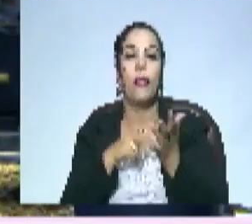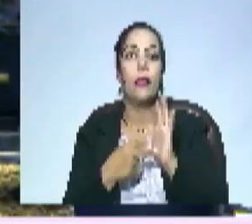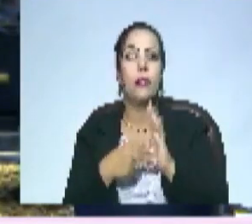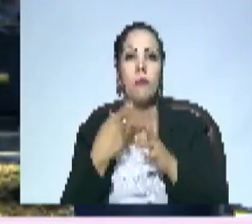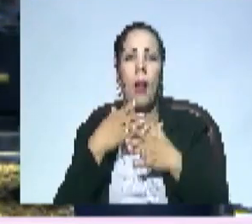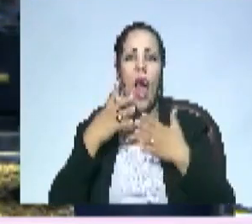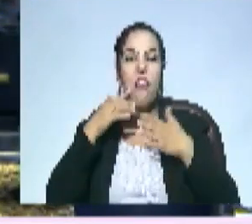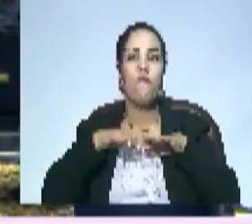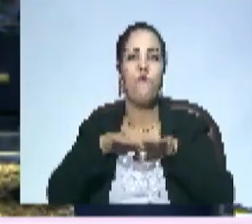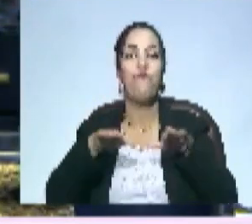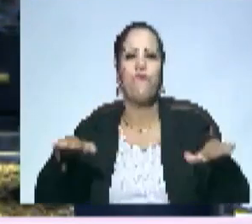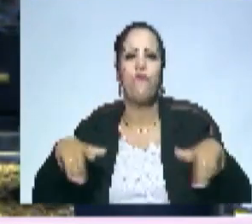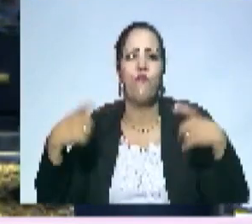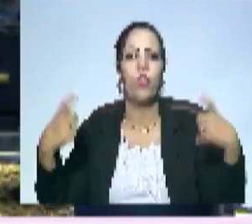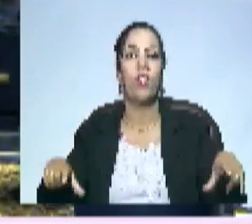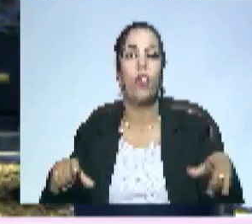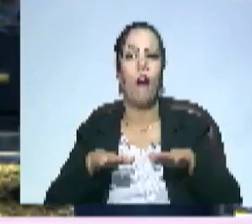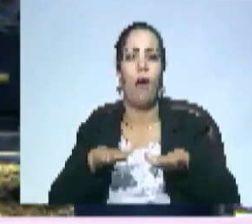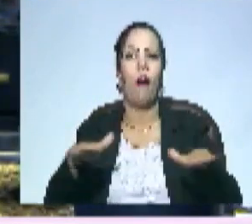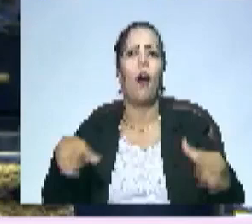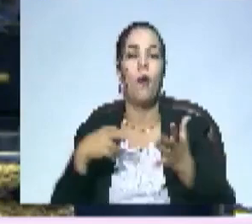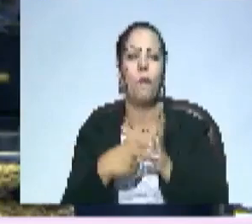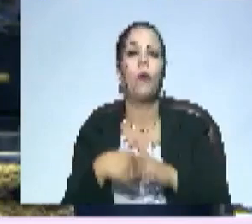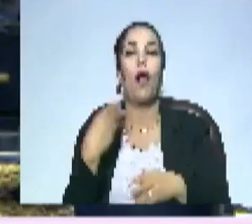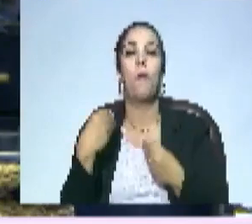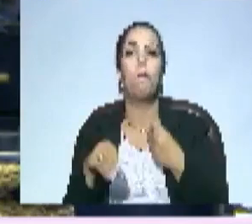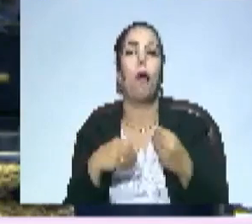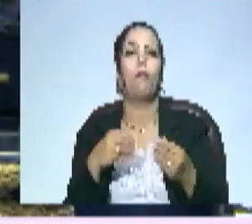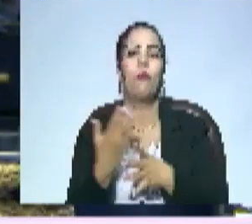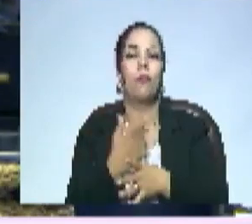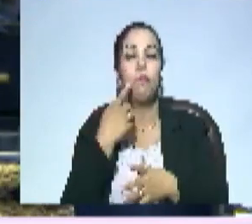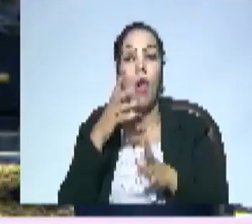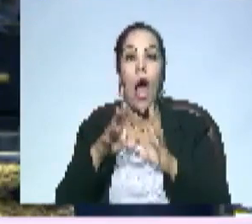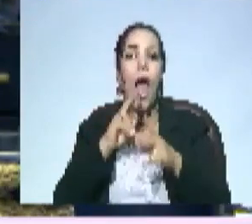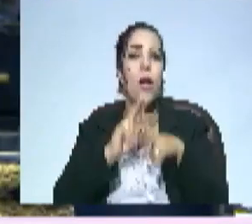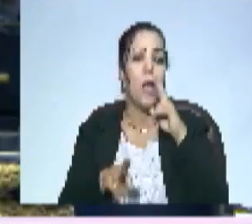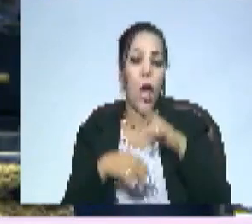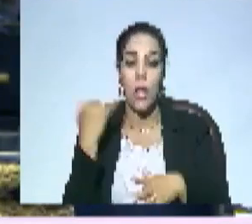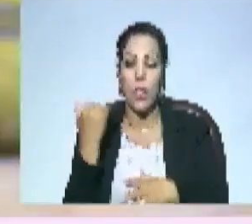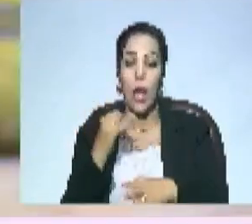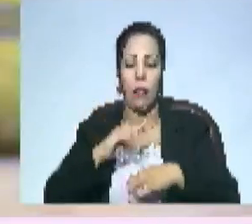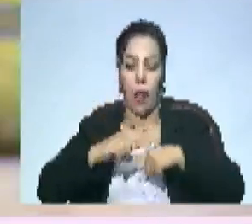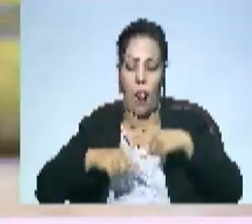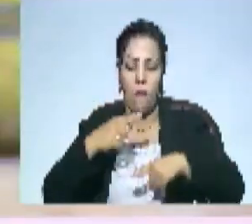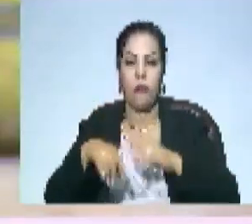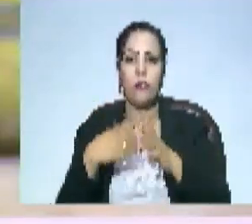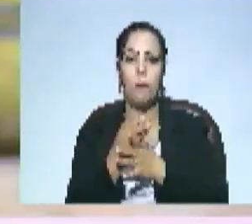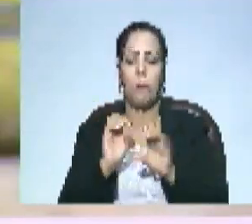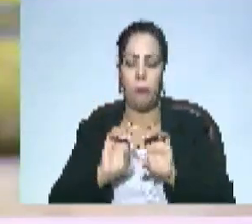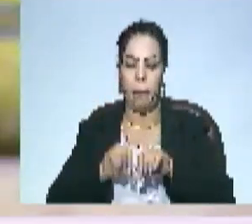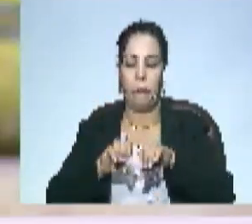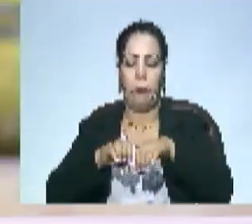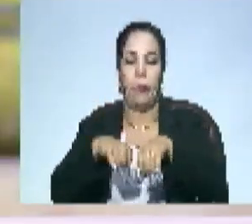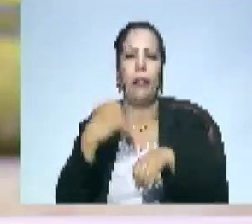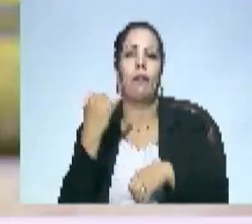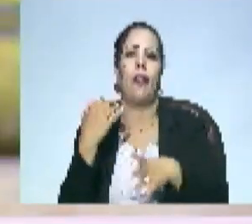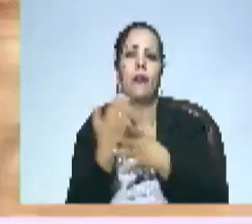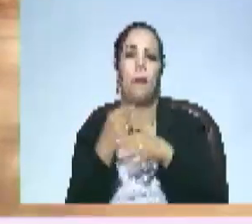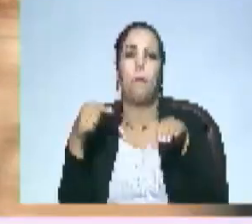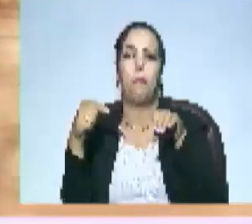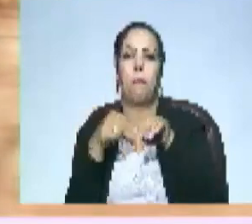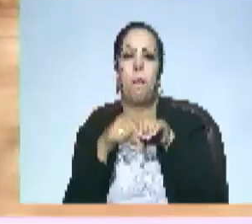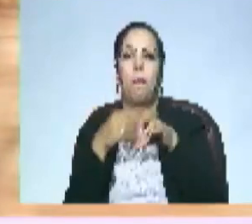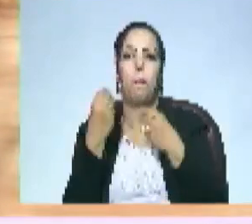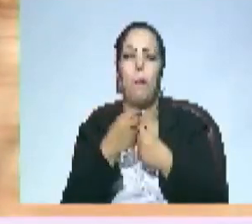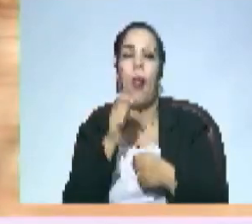الطري وفي ناس بتعملها يعني باي عجينه بتتلف عشان تلفها وتحشيها اللحمه المفرومه